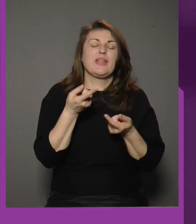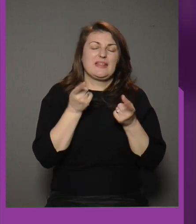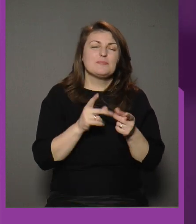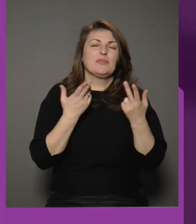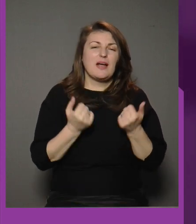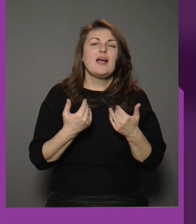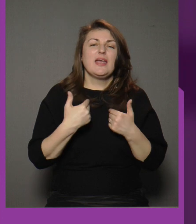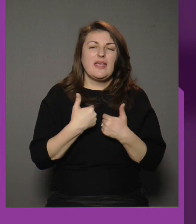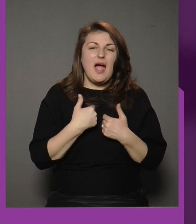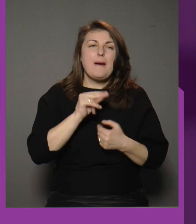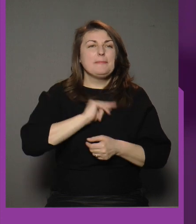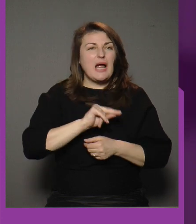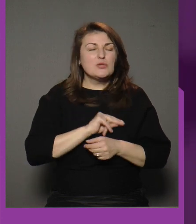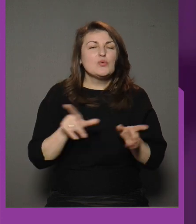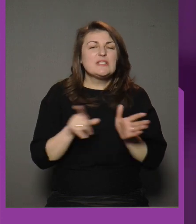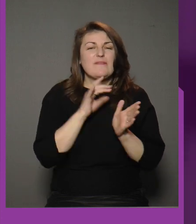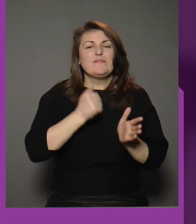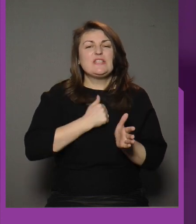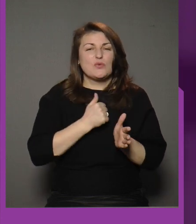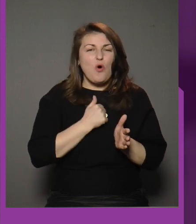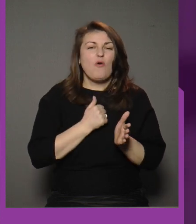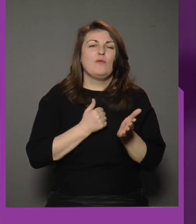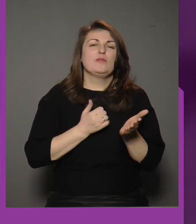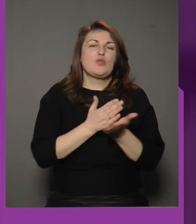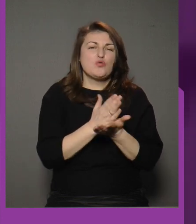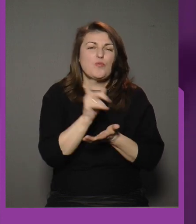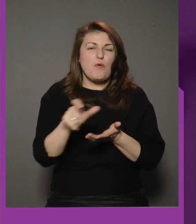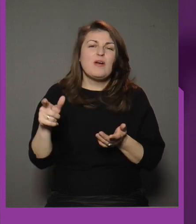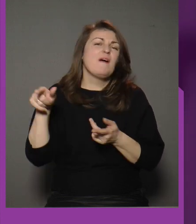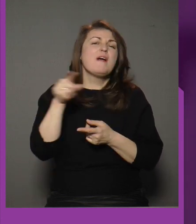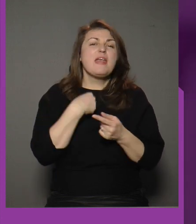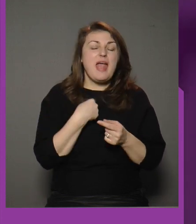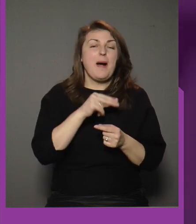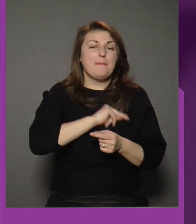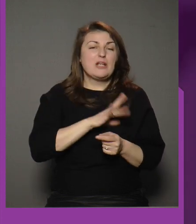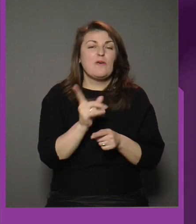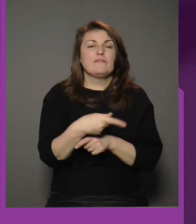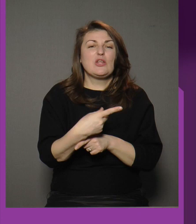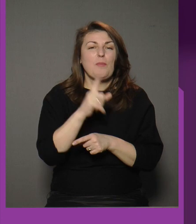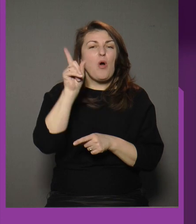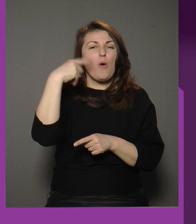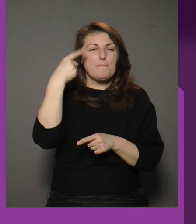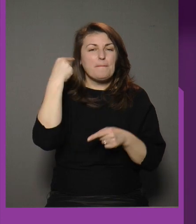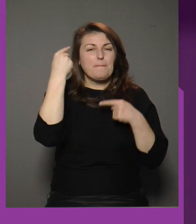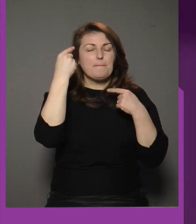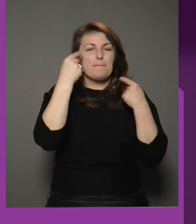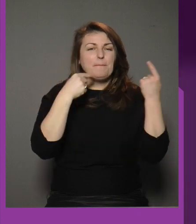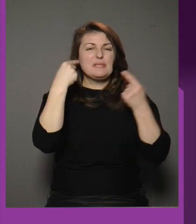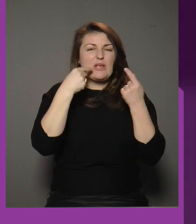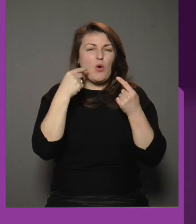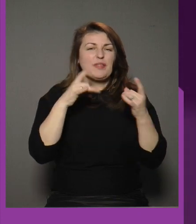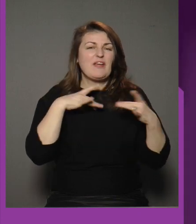Я працюю з військовослужбовцями. Я працюю в Тернопільській обласній психоневрологічній лікарні